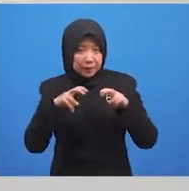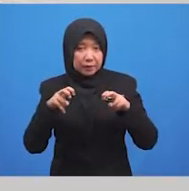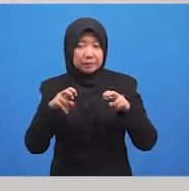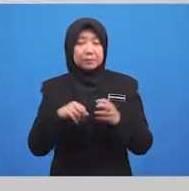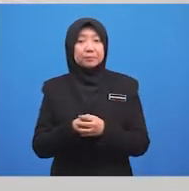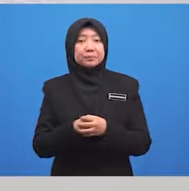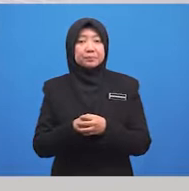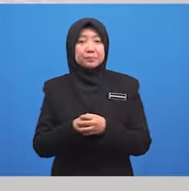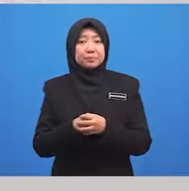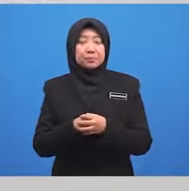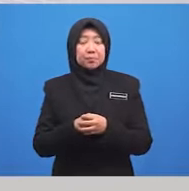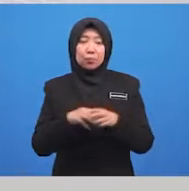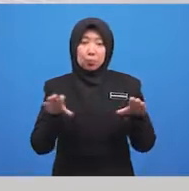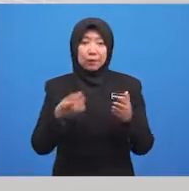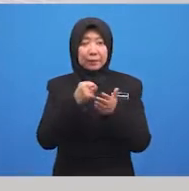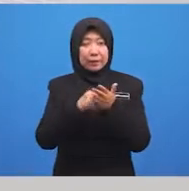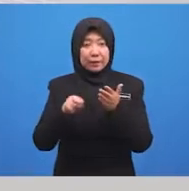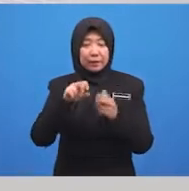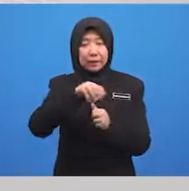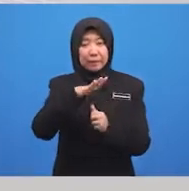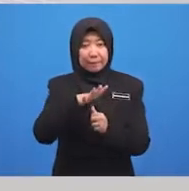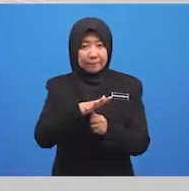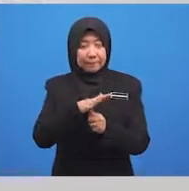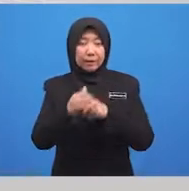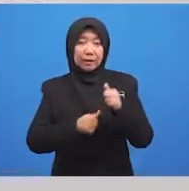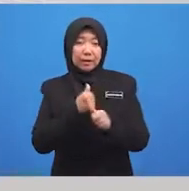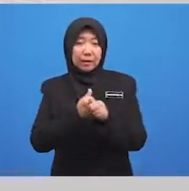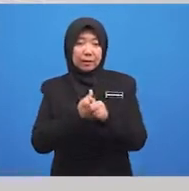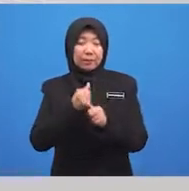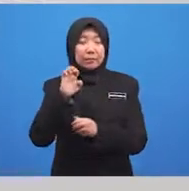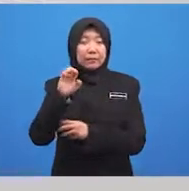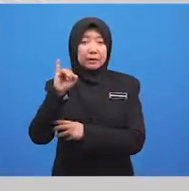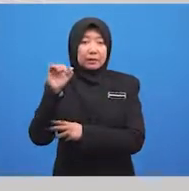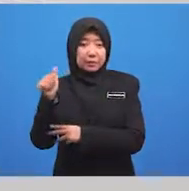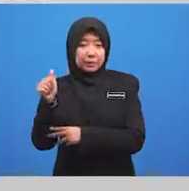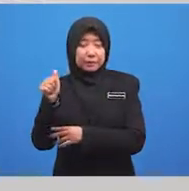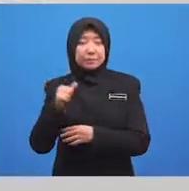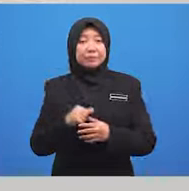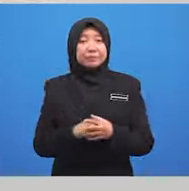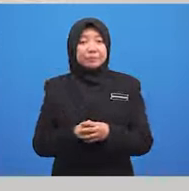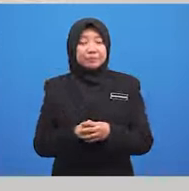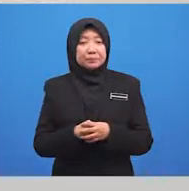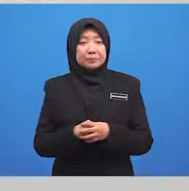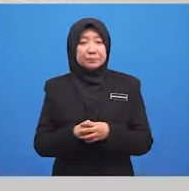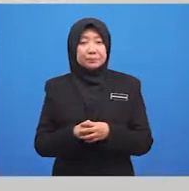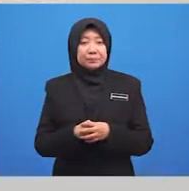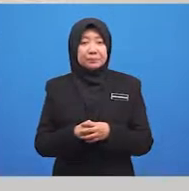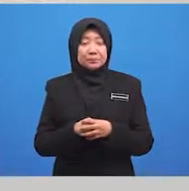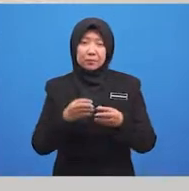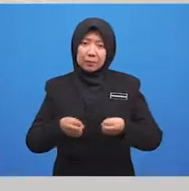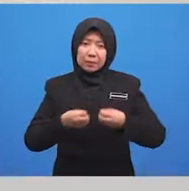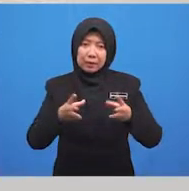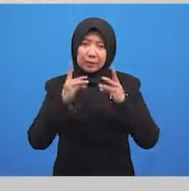pembangunan, membuat penilaian impak alam sekitar atau Environment Impact Assessment EIA,